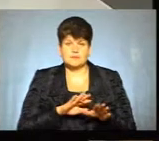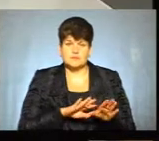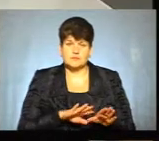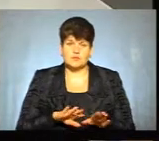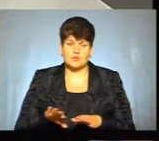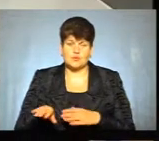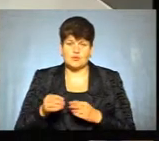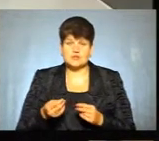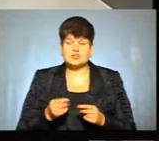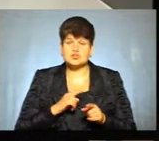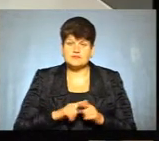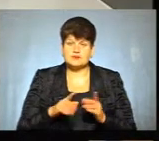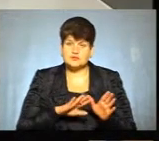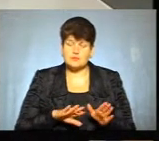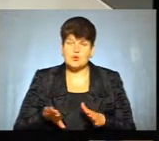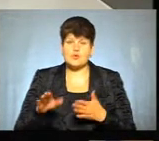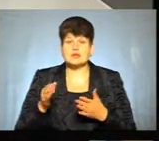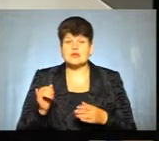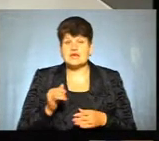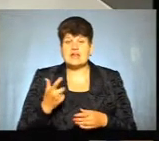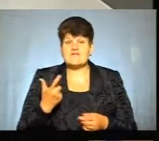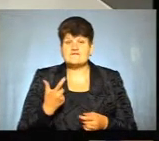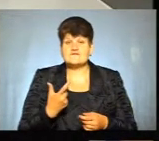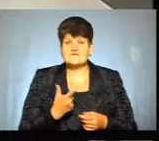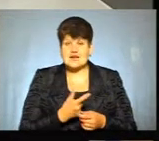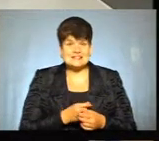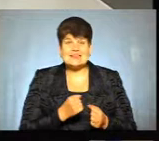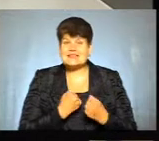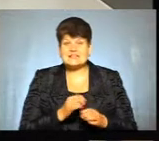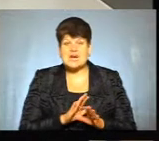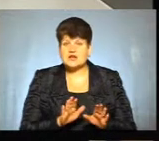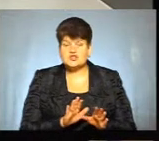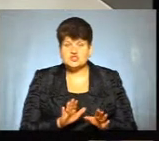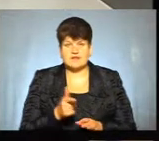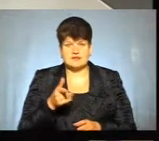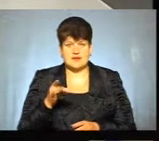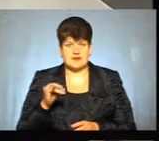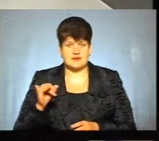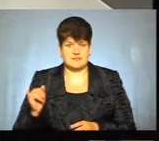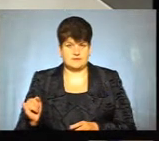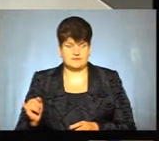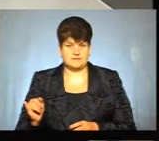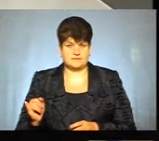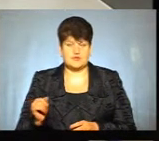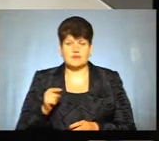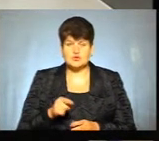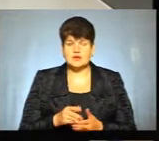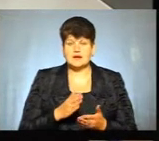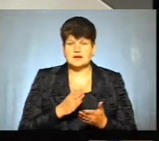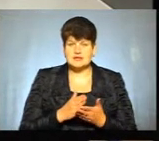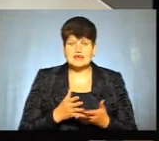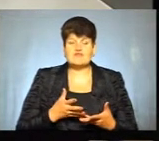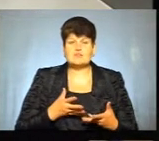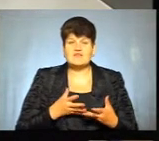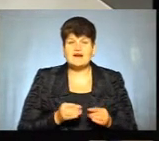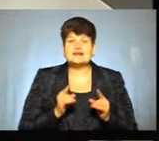І вакцина не захищає від цих гострих респіраторних. Вона діє і впливає